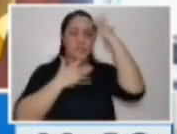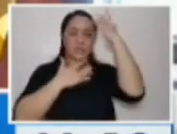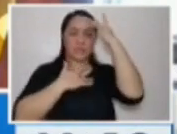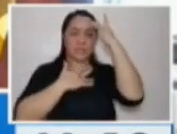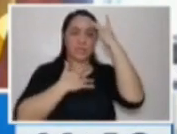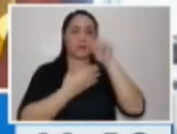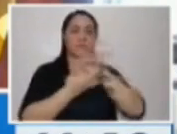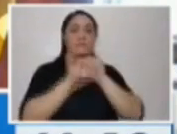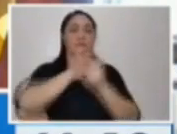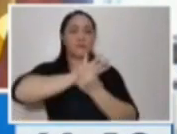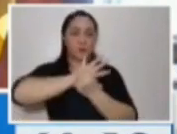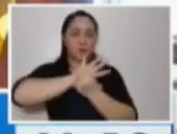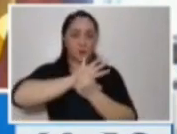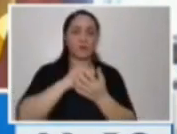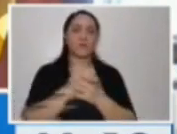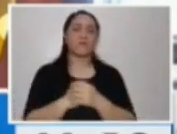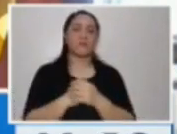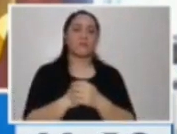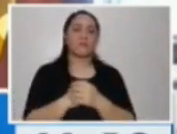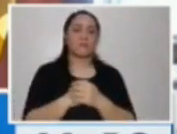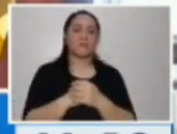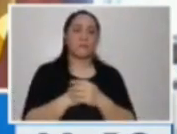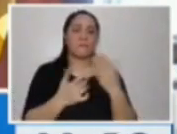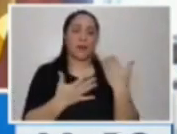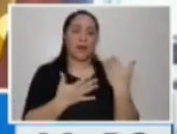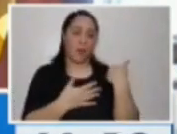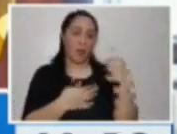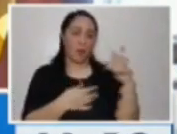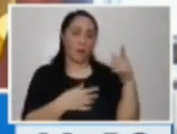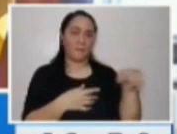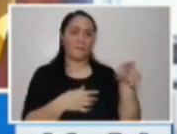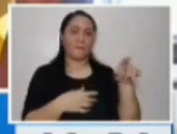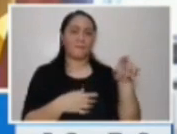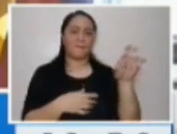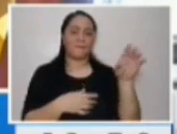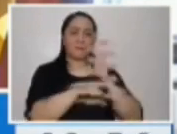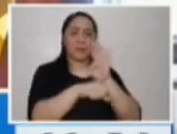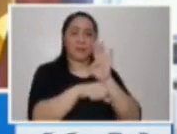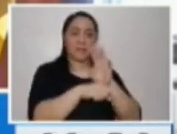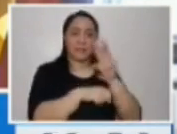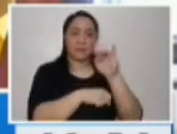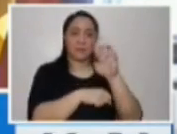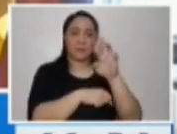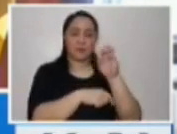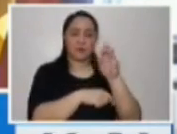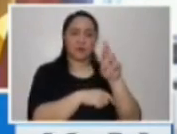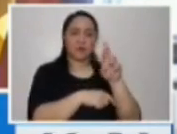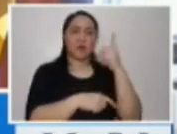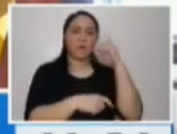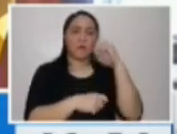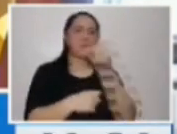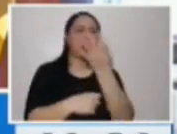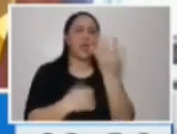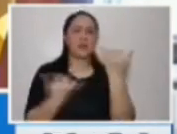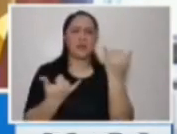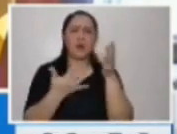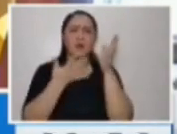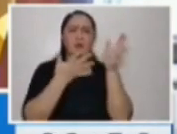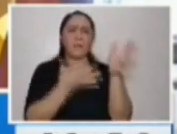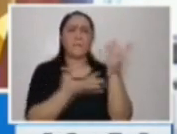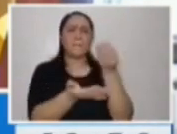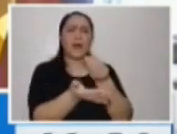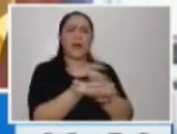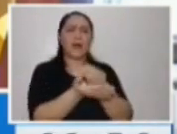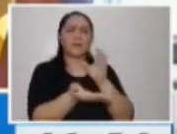April 14, at cost ang sasagutin ng PhilHealth. Kung ano man yung ginastos sa kanila, sasagutin ng PhilHealth. Wala silang